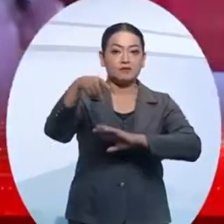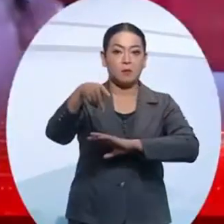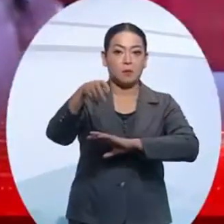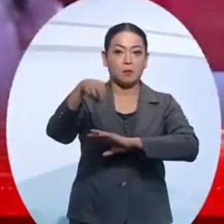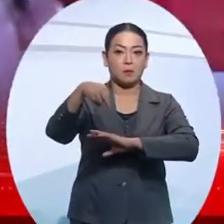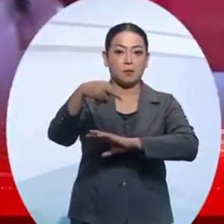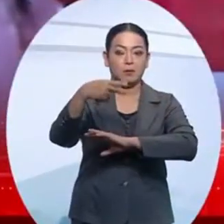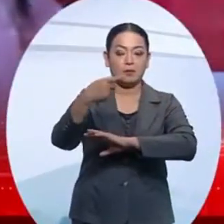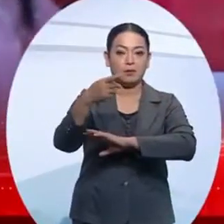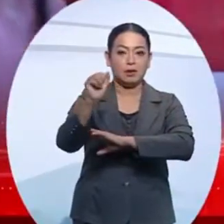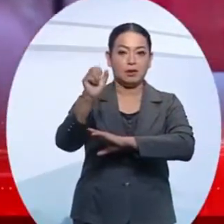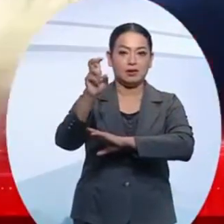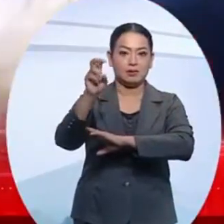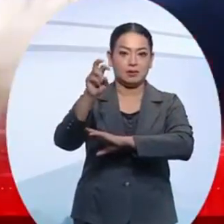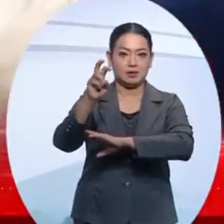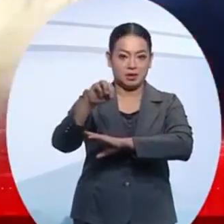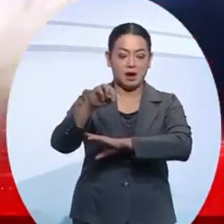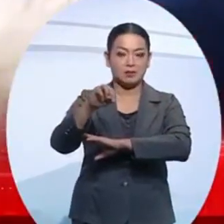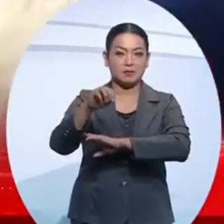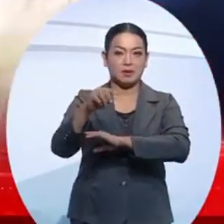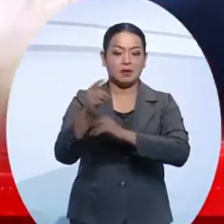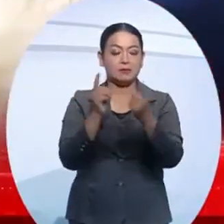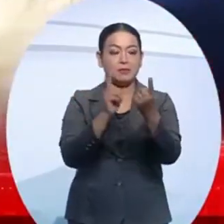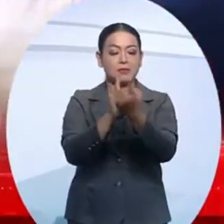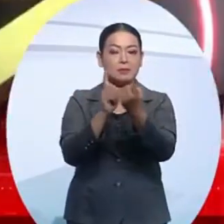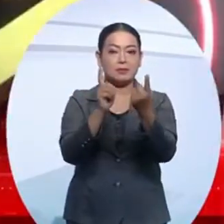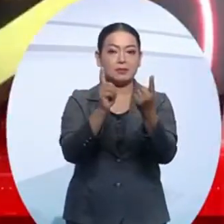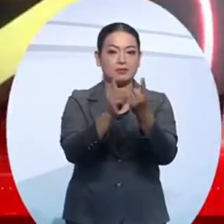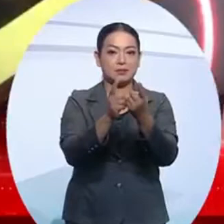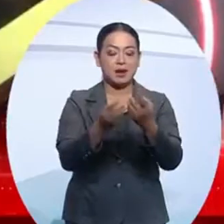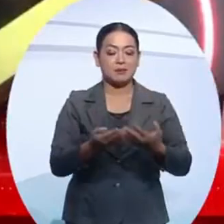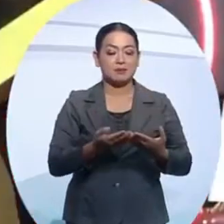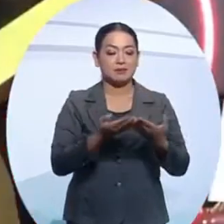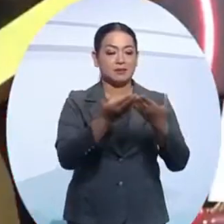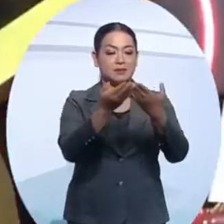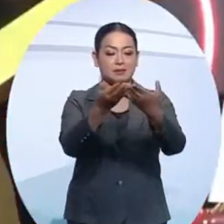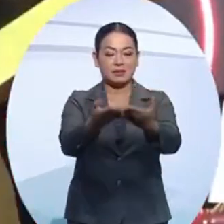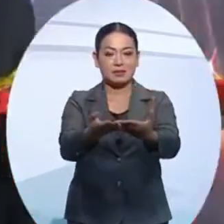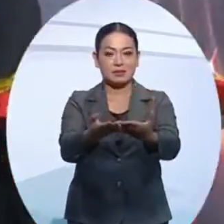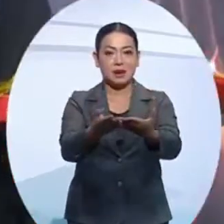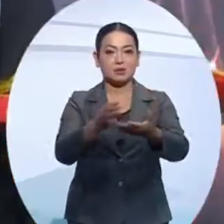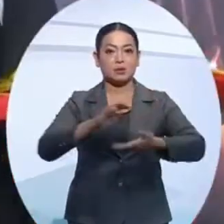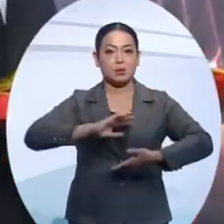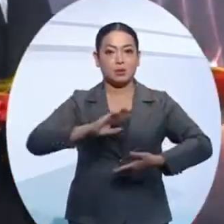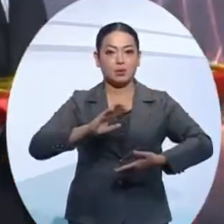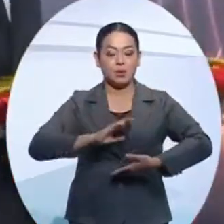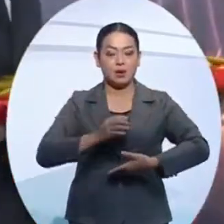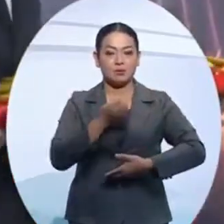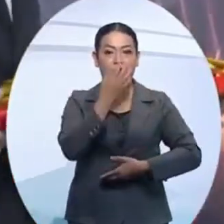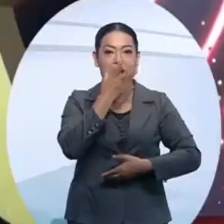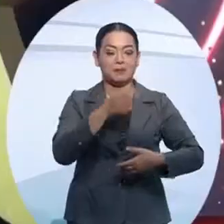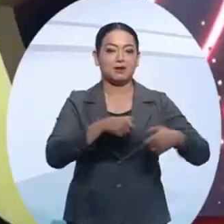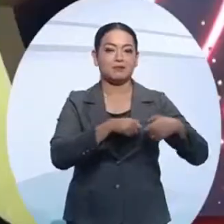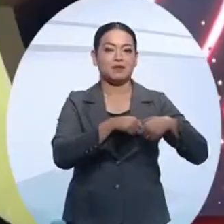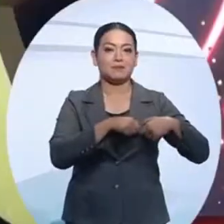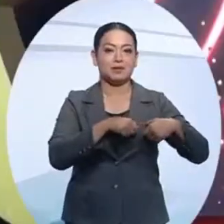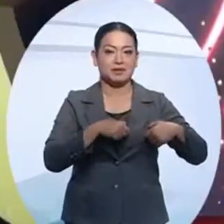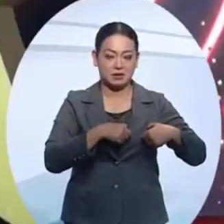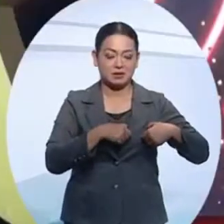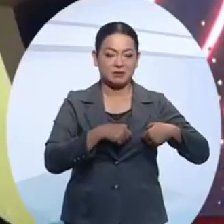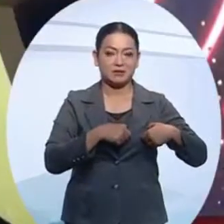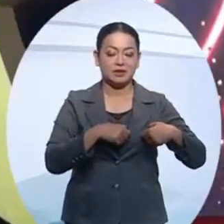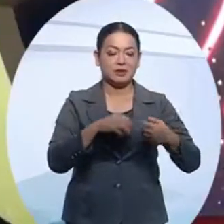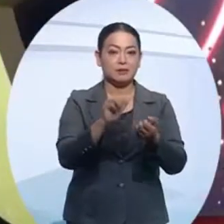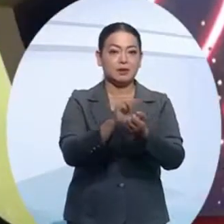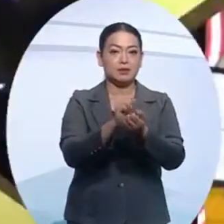bật cho công ty trong năm qua, Phúc Ngân đã trao 1 giải kim cương, 2 giải vàng, 3 giải bạc và 84 giải đồng với tổng giá trị gần 2 tỷ đồng